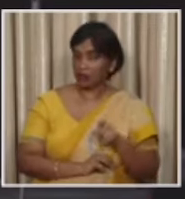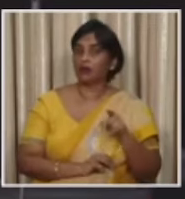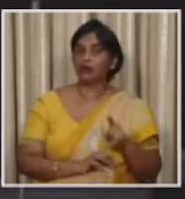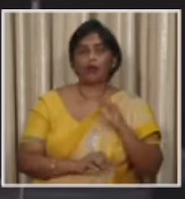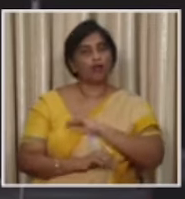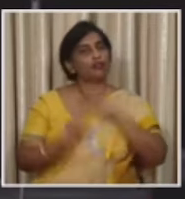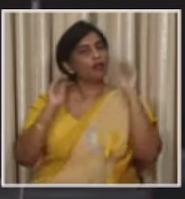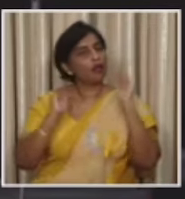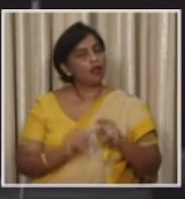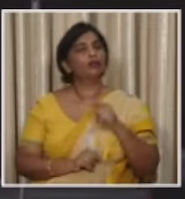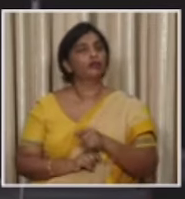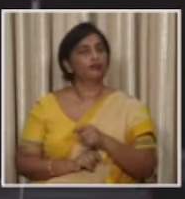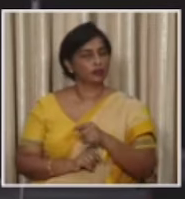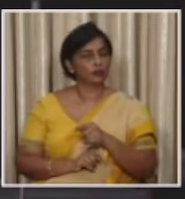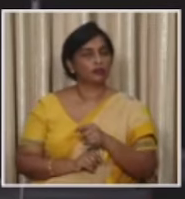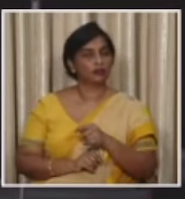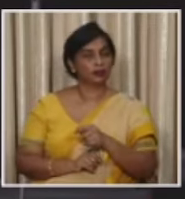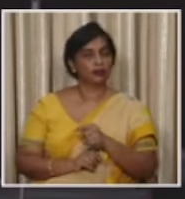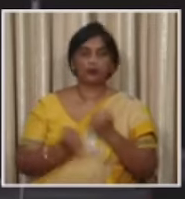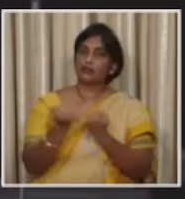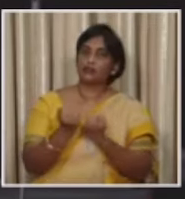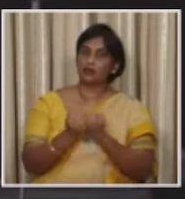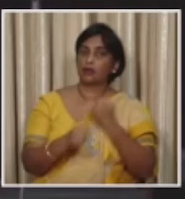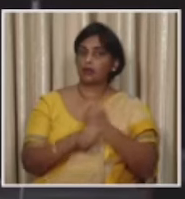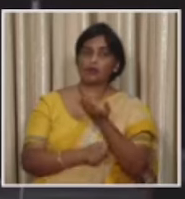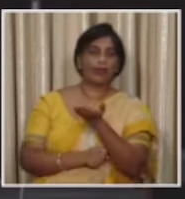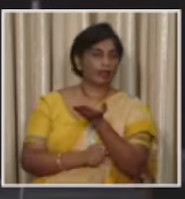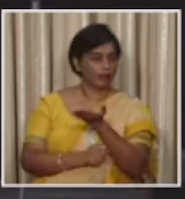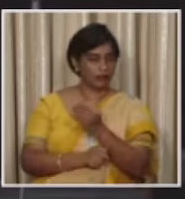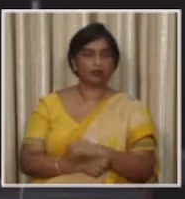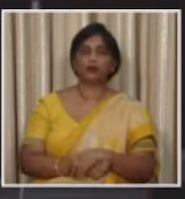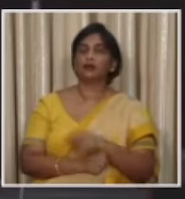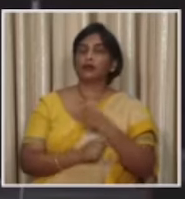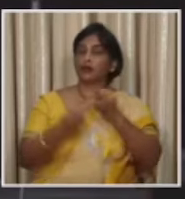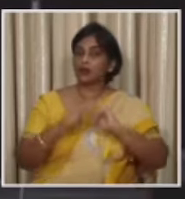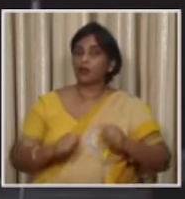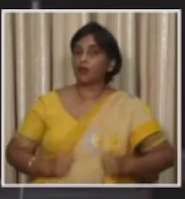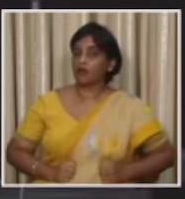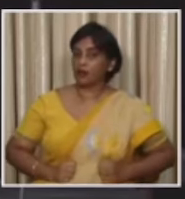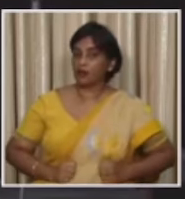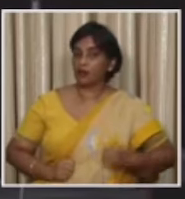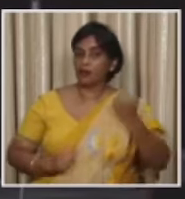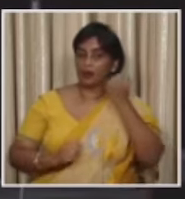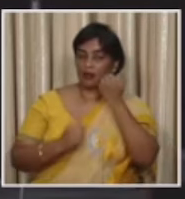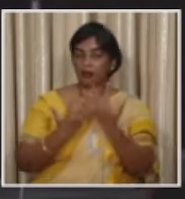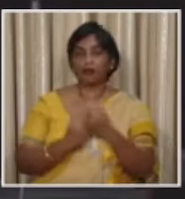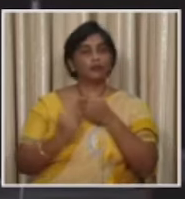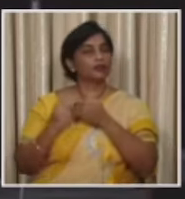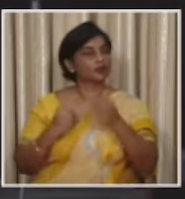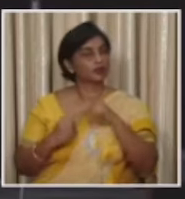අඩුව ආදායම් ලාභීන් මේ සහයෝගය රජයෙන් ඉල්ලන. ඊළඟට වකුගඩු රෝගී දීමනාව ලැබුණේ